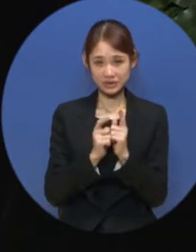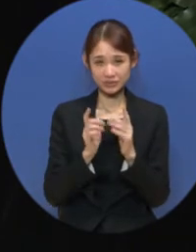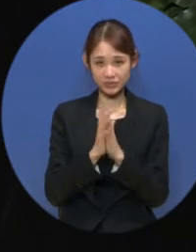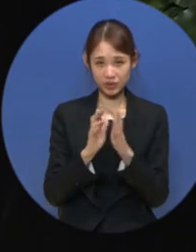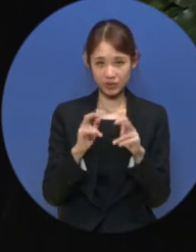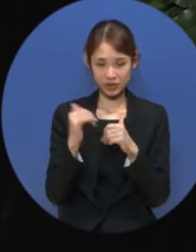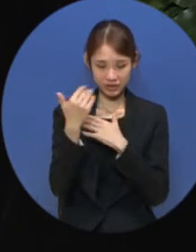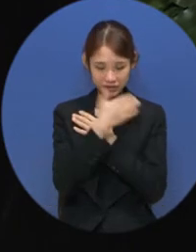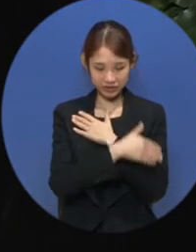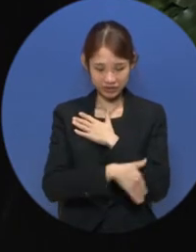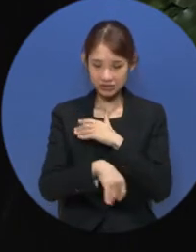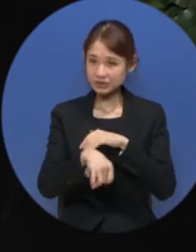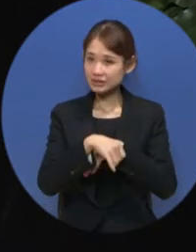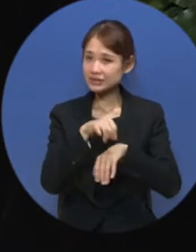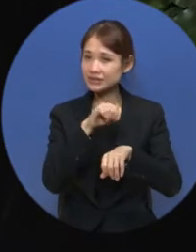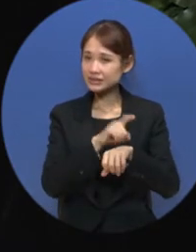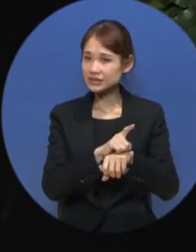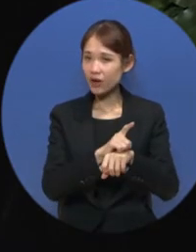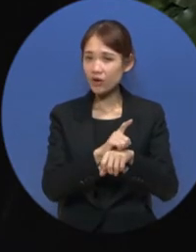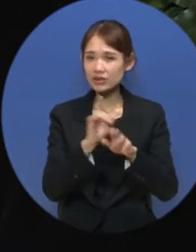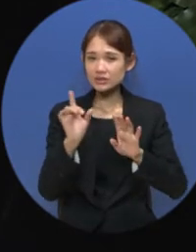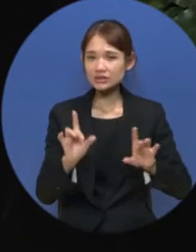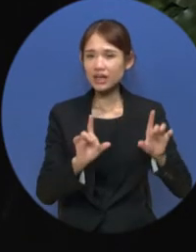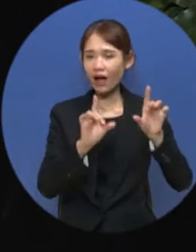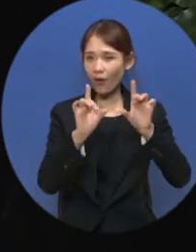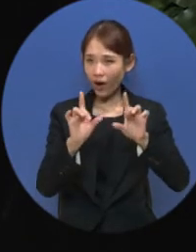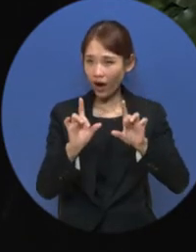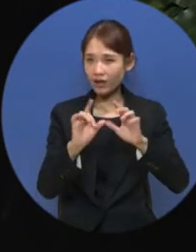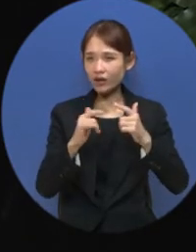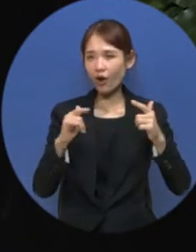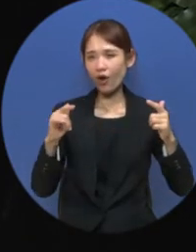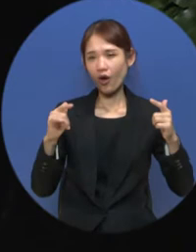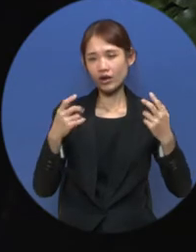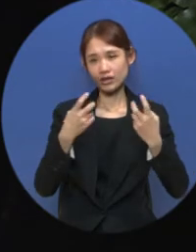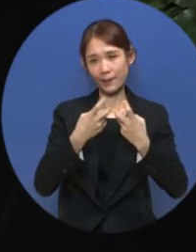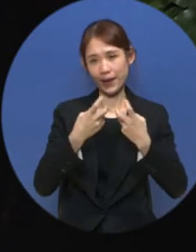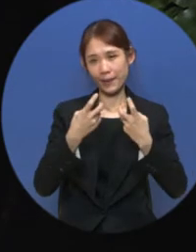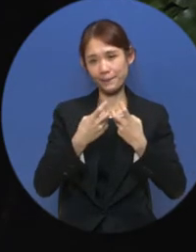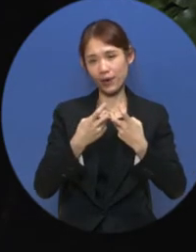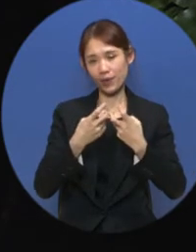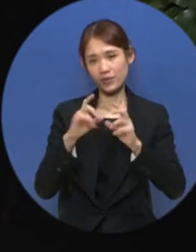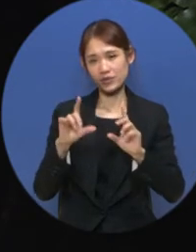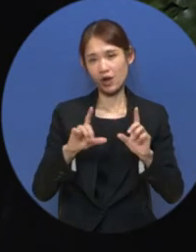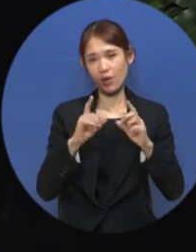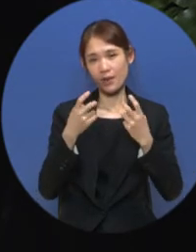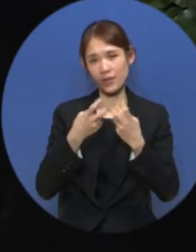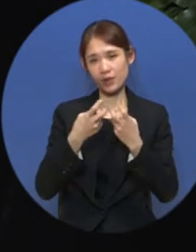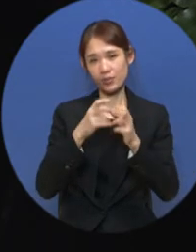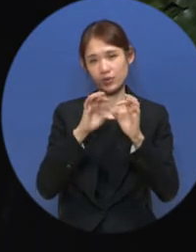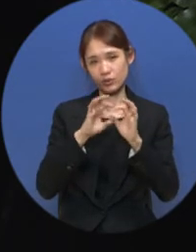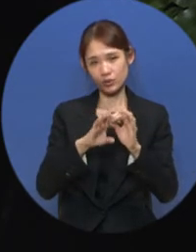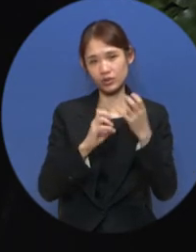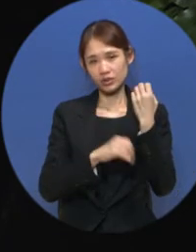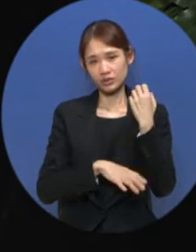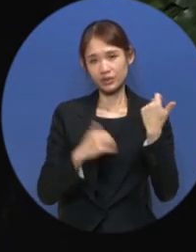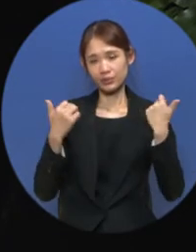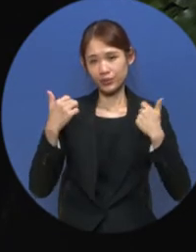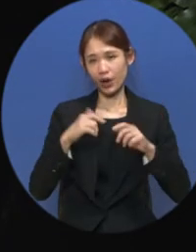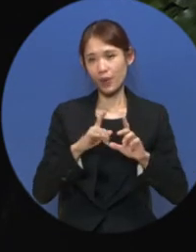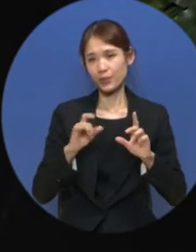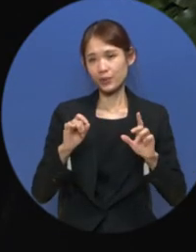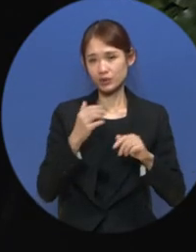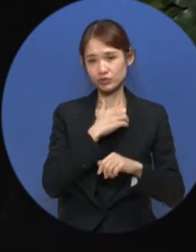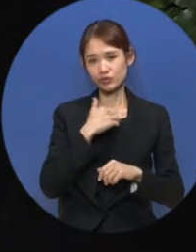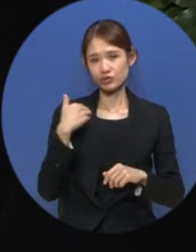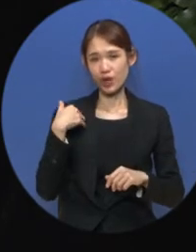신체적 특성과 그리고 이제 생활 그 여러 가지 뭐 라이프 스타일에서 이제 어떤 부분들이 기존 패션들이